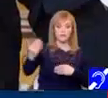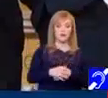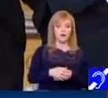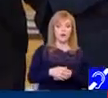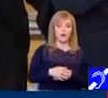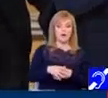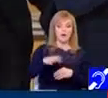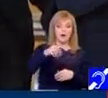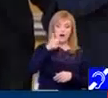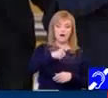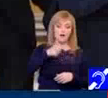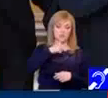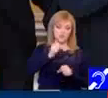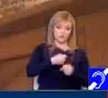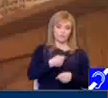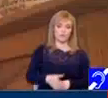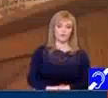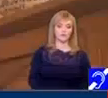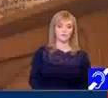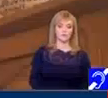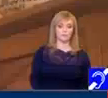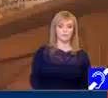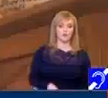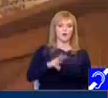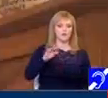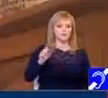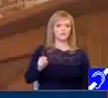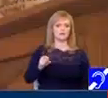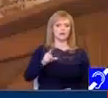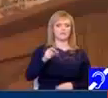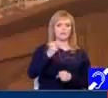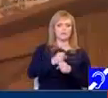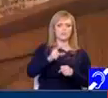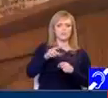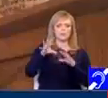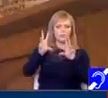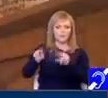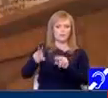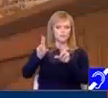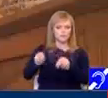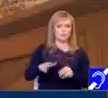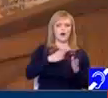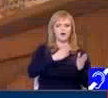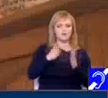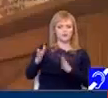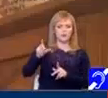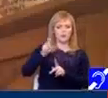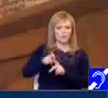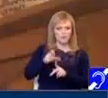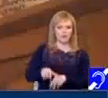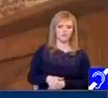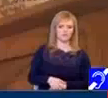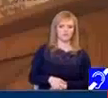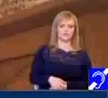londonez, Weinstein a încercat să o violeze. Almost got lost just in the flood of criticism against him. What she's done, as